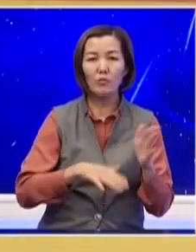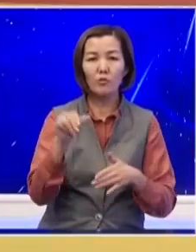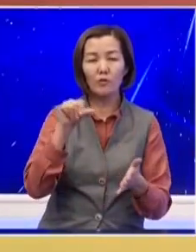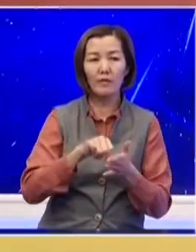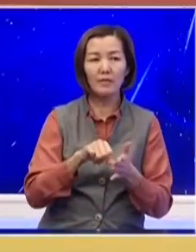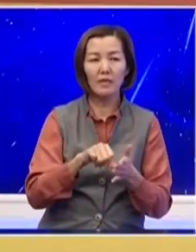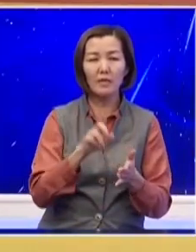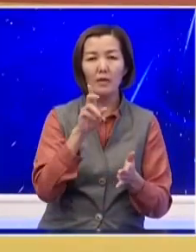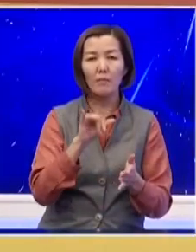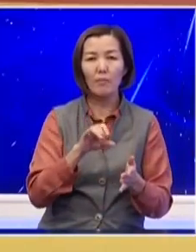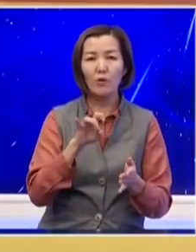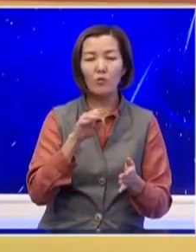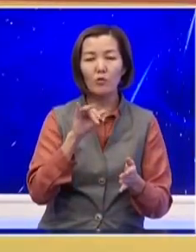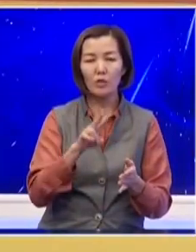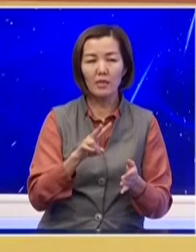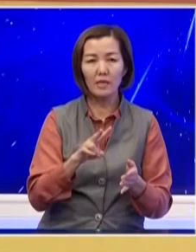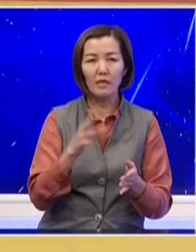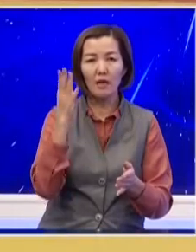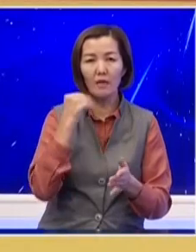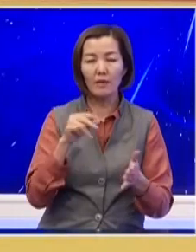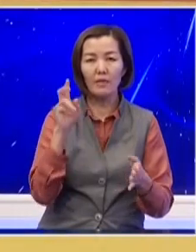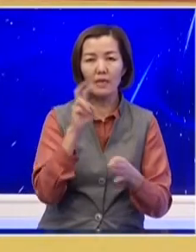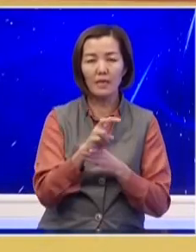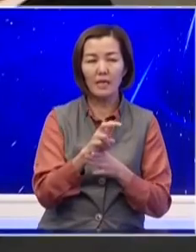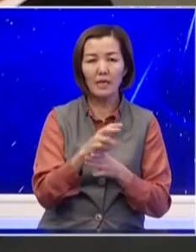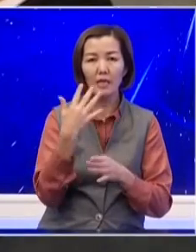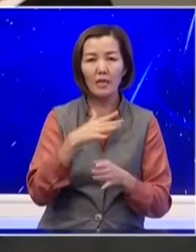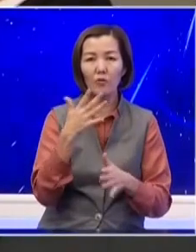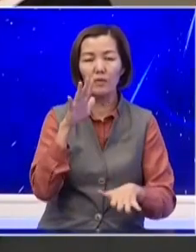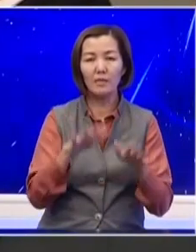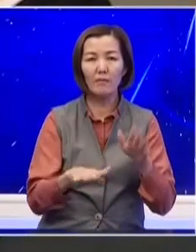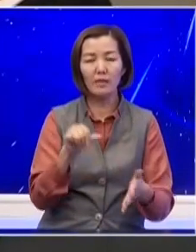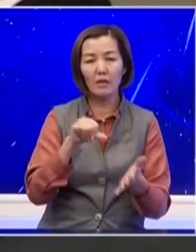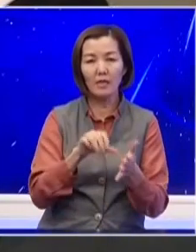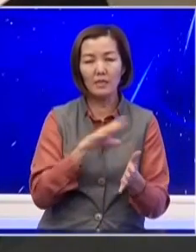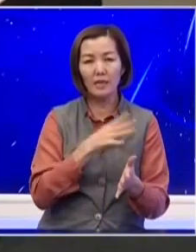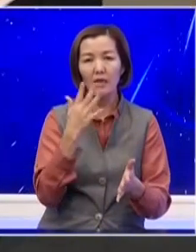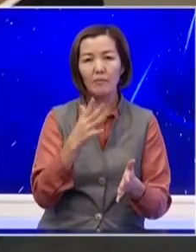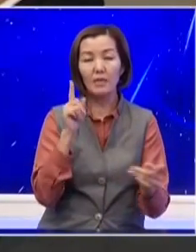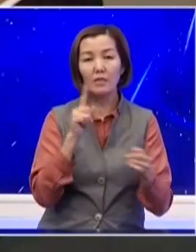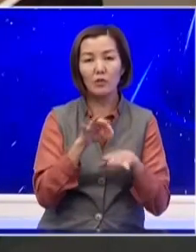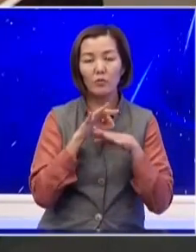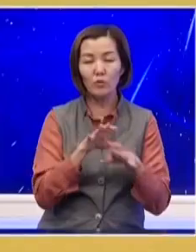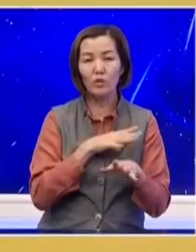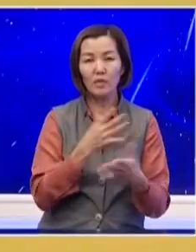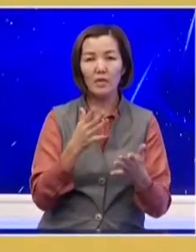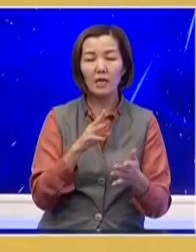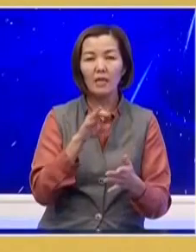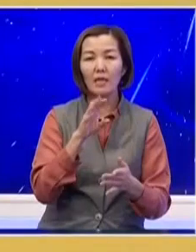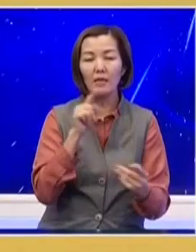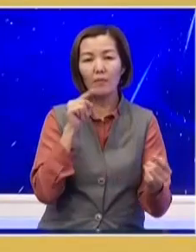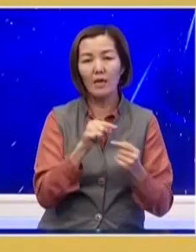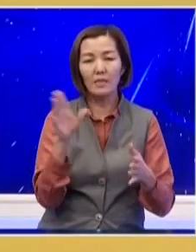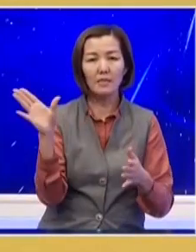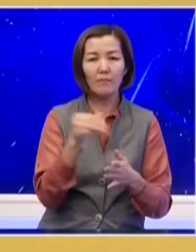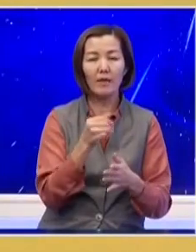бірі Бауыржан Мақсатұлы. Алматыдан келген дзюдошы 25 келі салмақ дәрежесінде сынға түсіп, 5 кездесу өткізген. Ол татамиде қарсыластарын